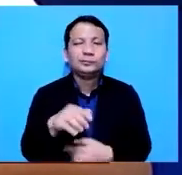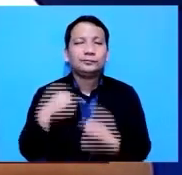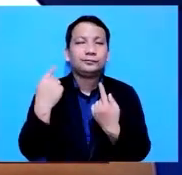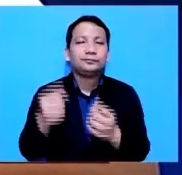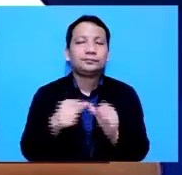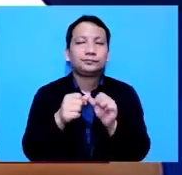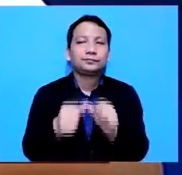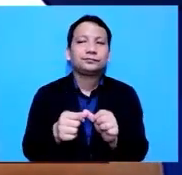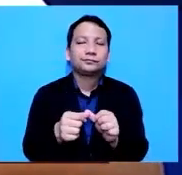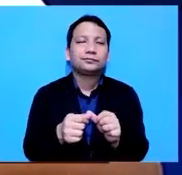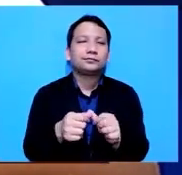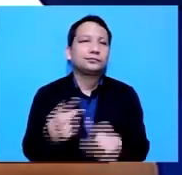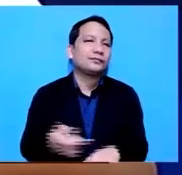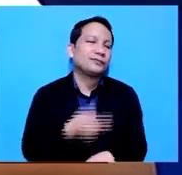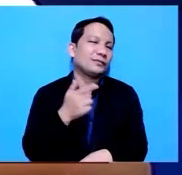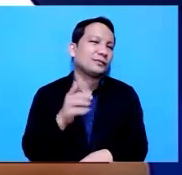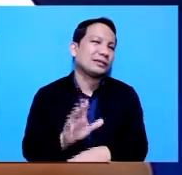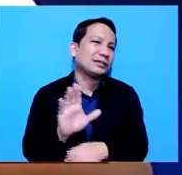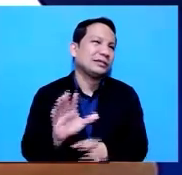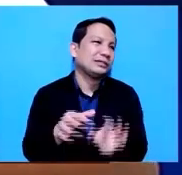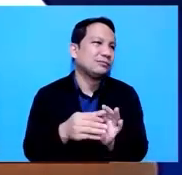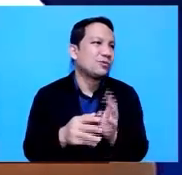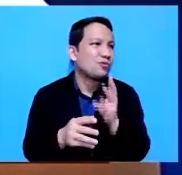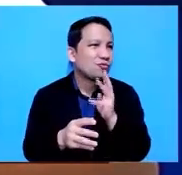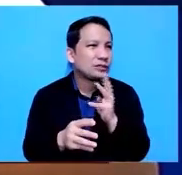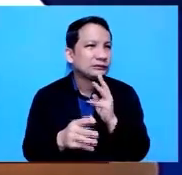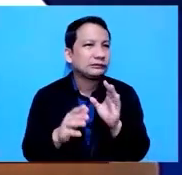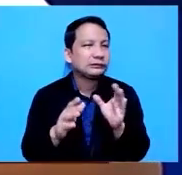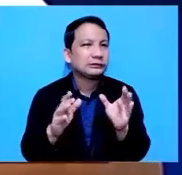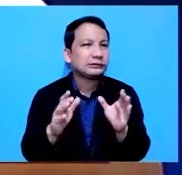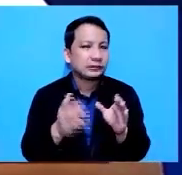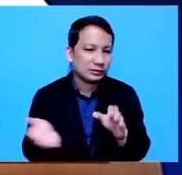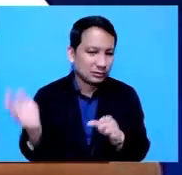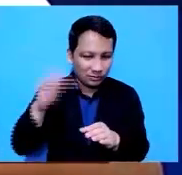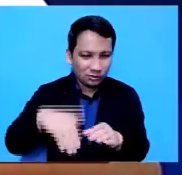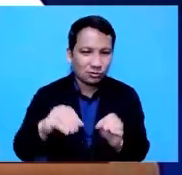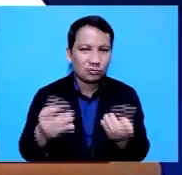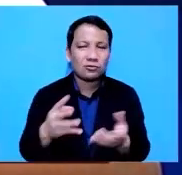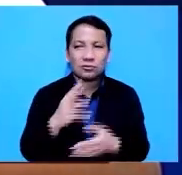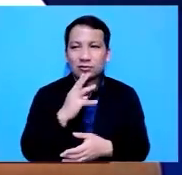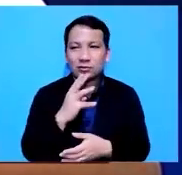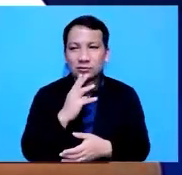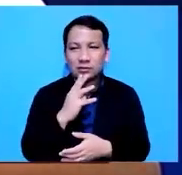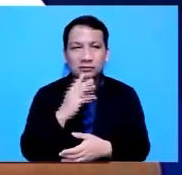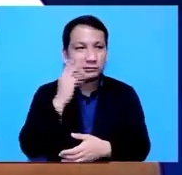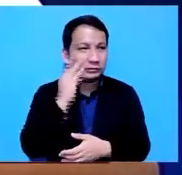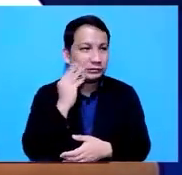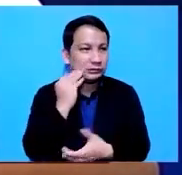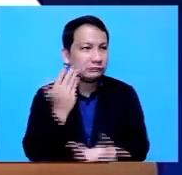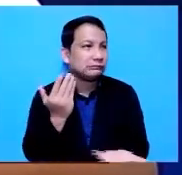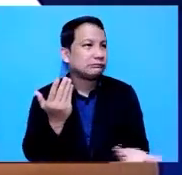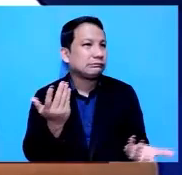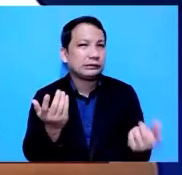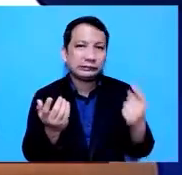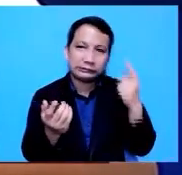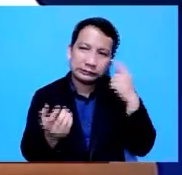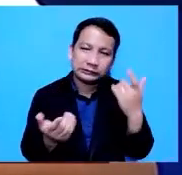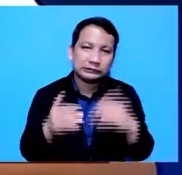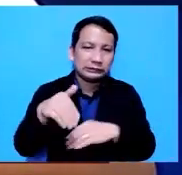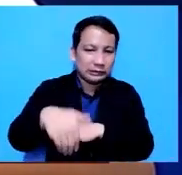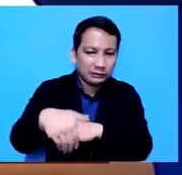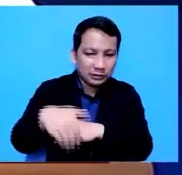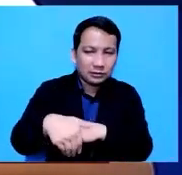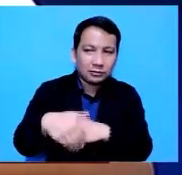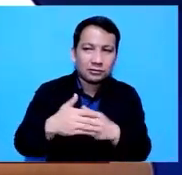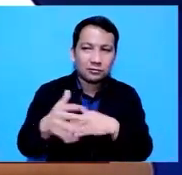ang haba nung ano, yung water interruption the whole day wala. Tapos darating lang siya, I think it's gabi na, tapos